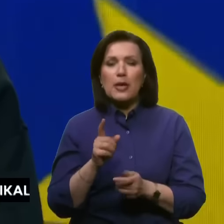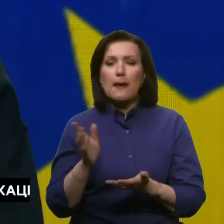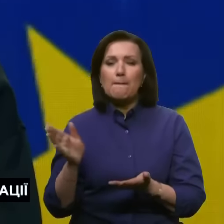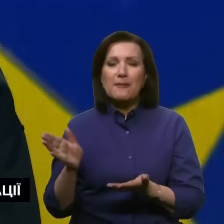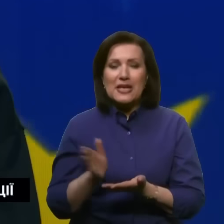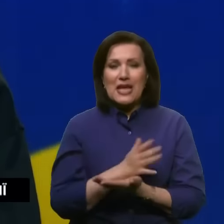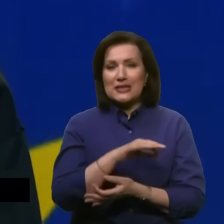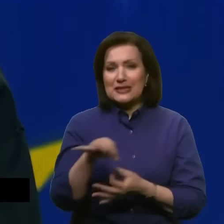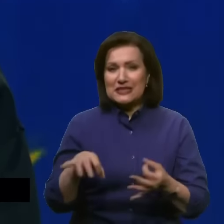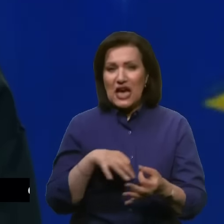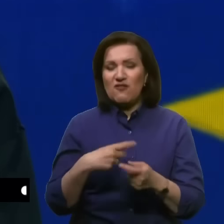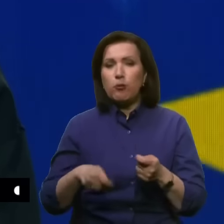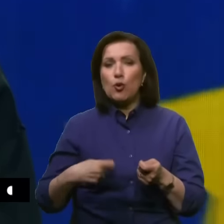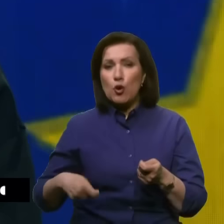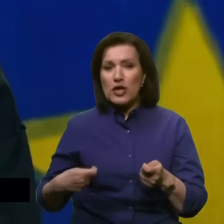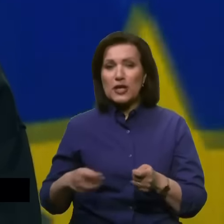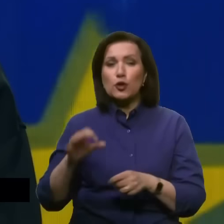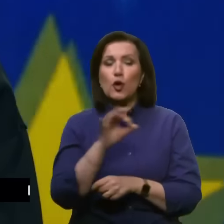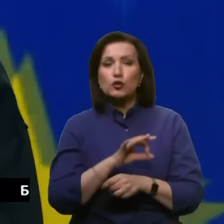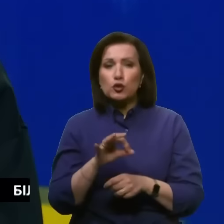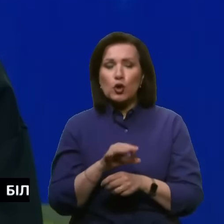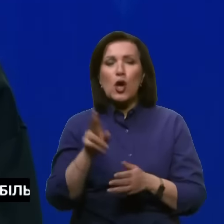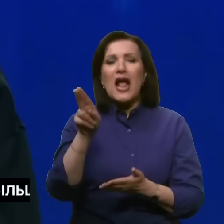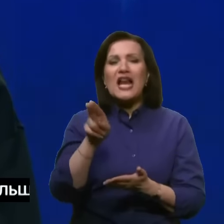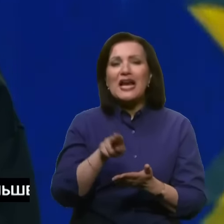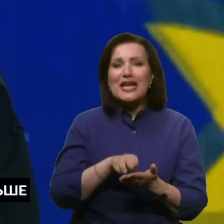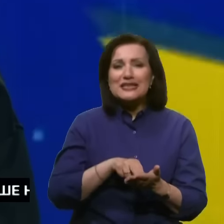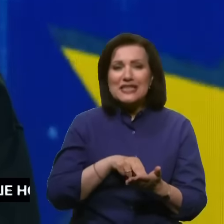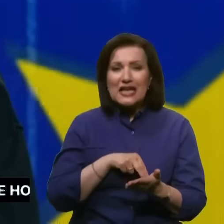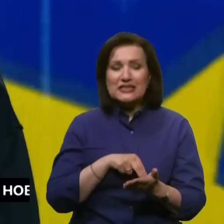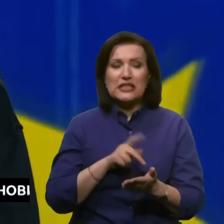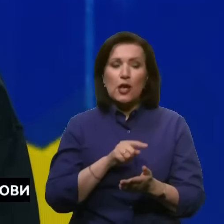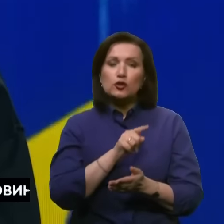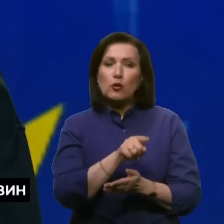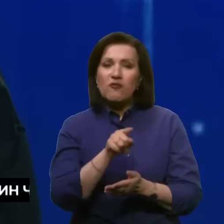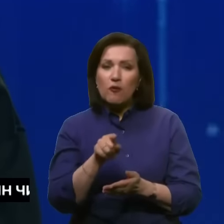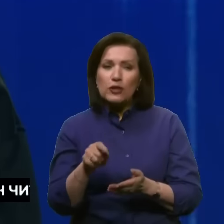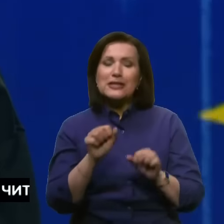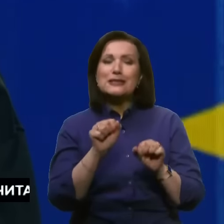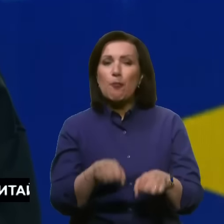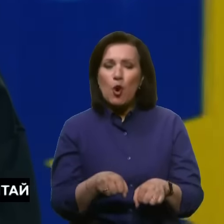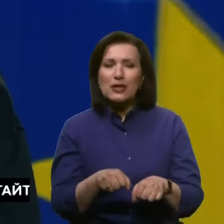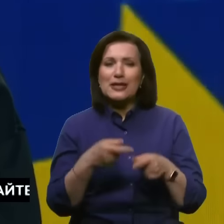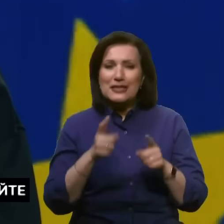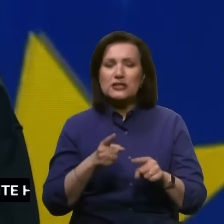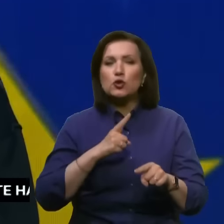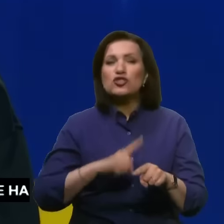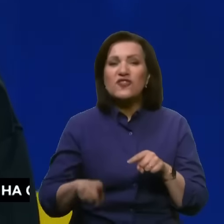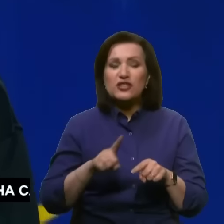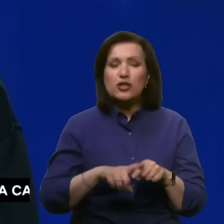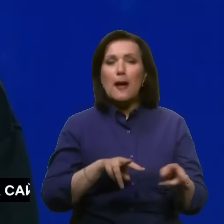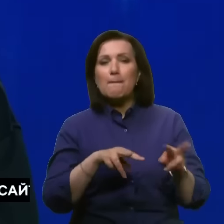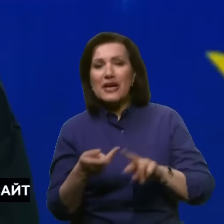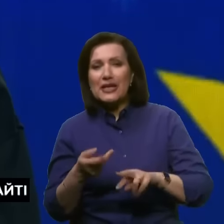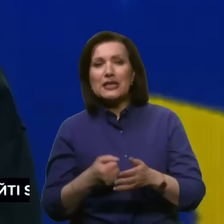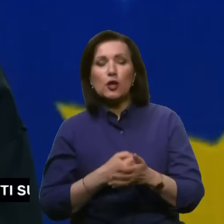прибрати зайву бюрократію щодо ліцензій, щоб вони змогли дійсно швидше перейти